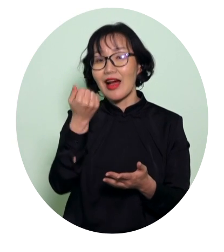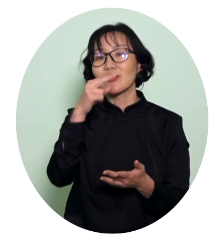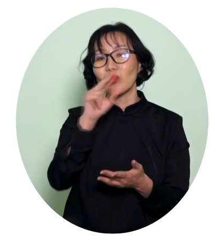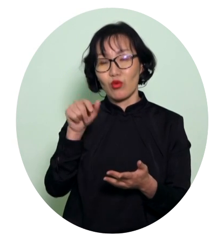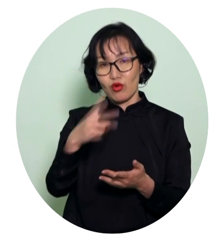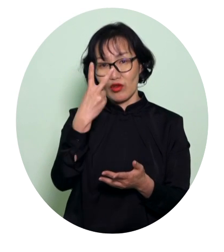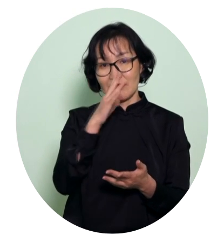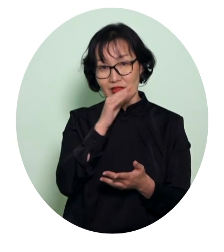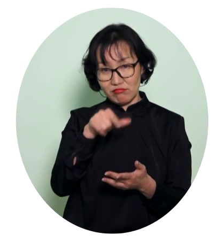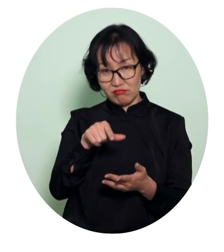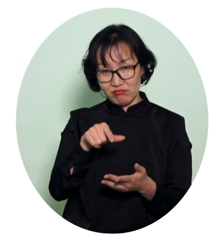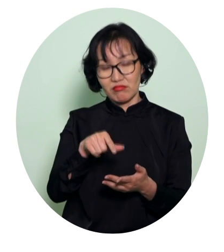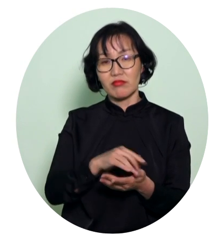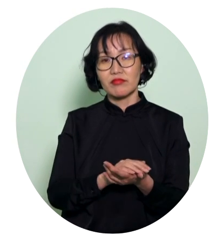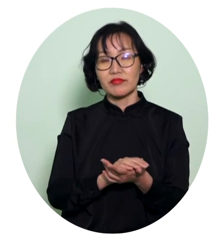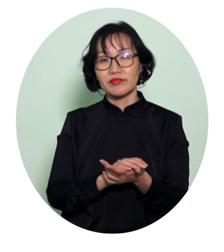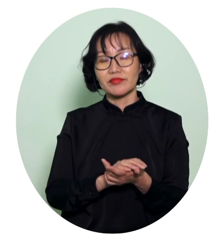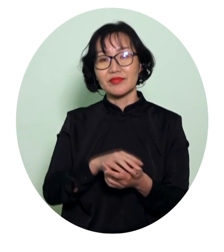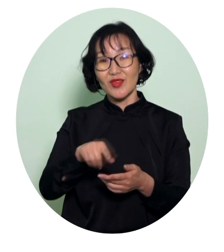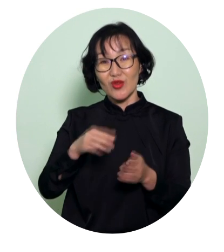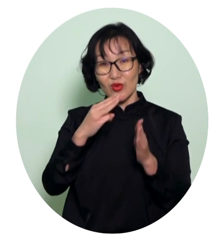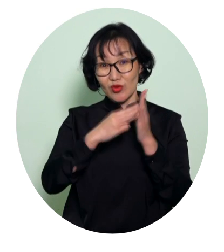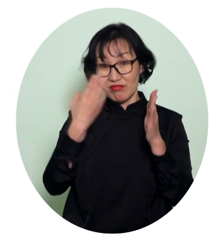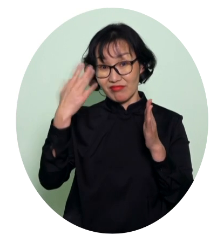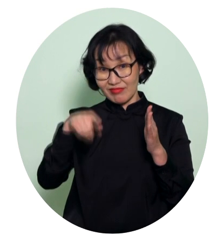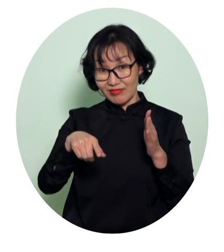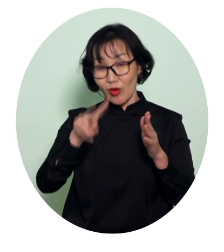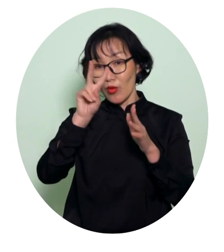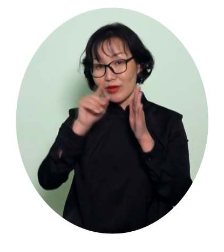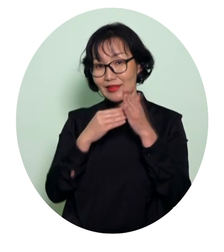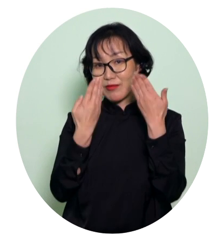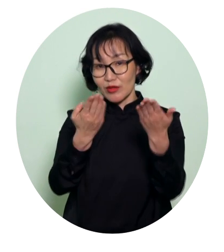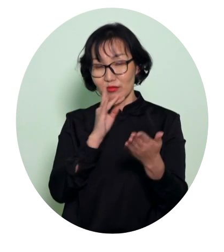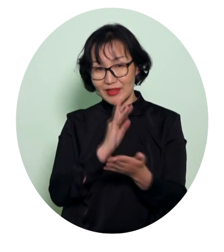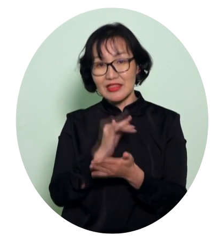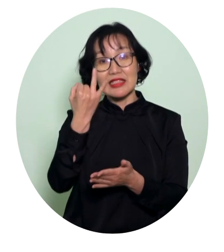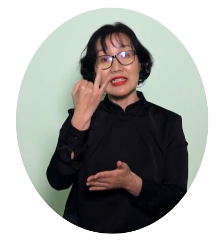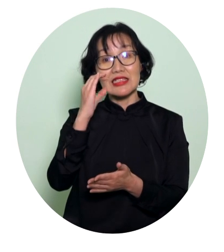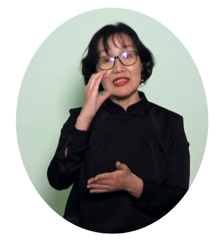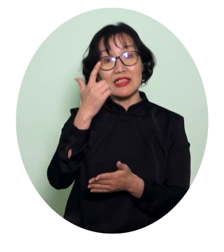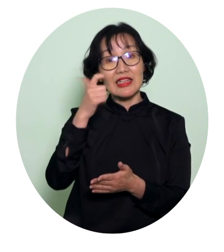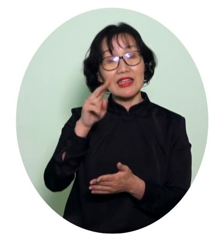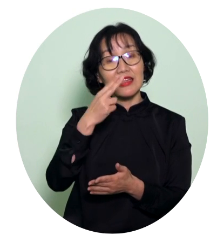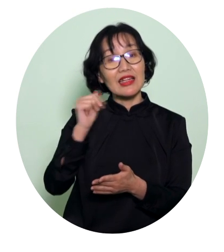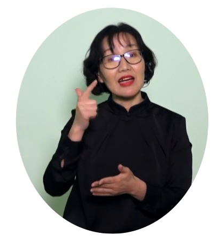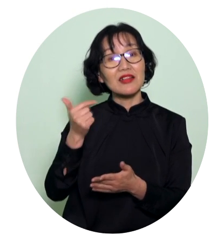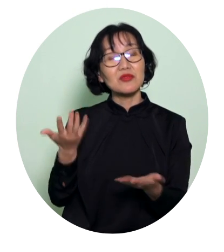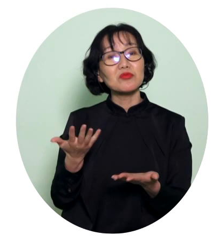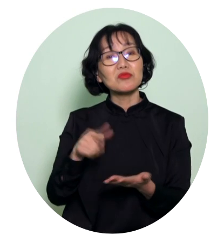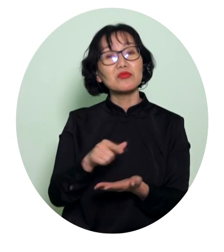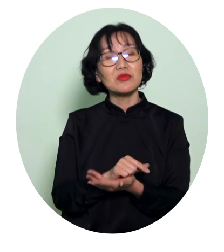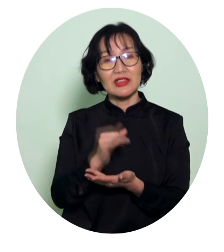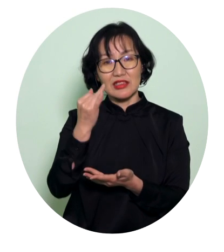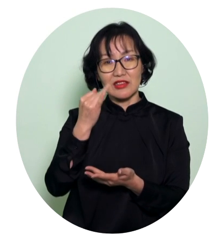байгаа. За багш нь дахин нэг шүлэг дээр гарч байгаа үгийн тайлбарыг хэлье. За эсгэл дааг гэж гарсан байна. За эсгэл